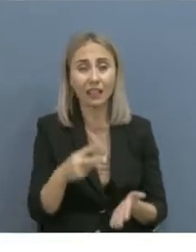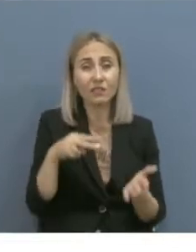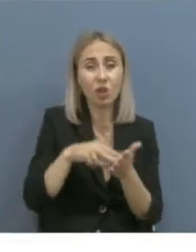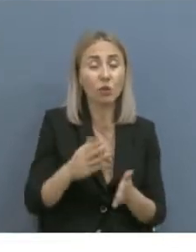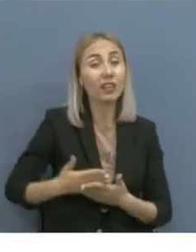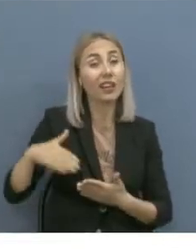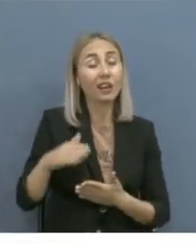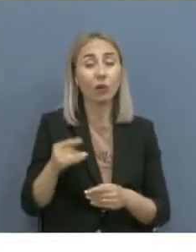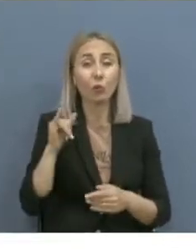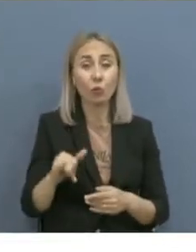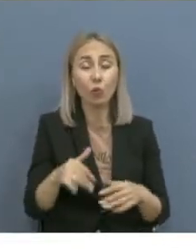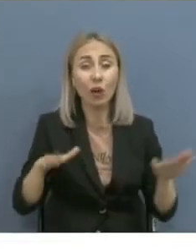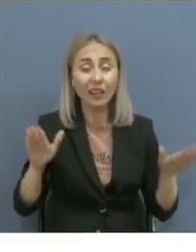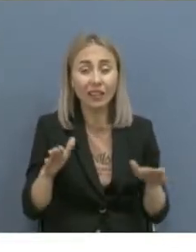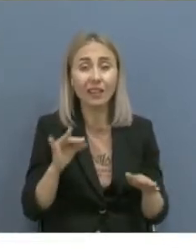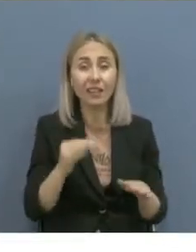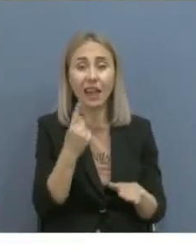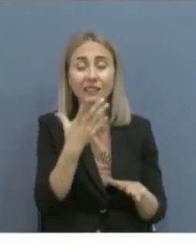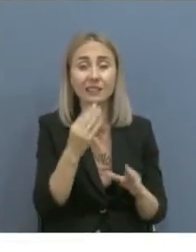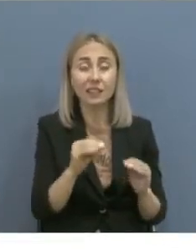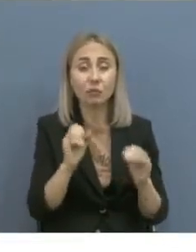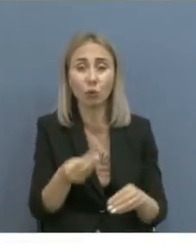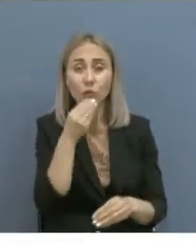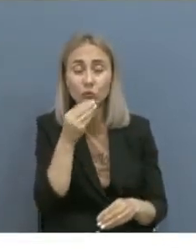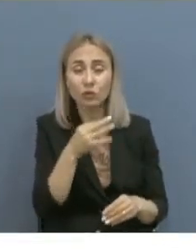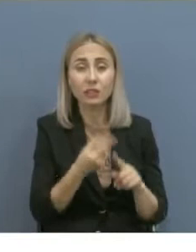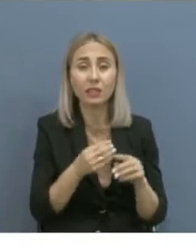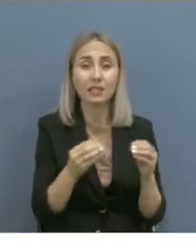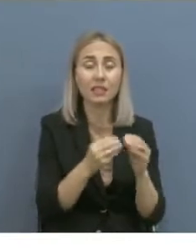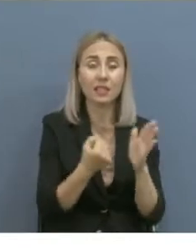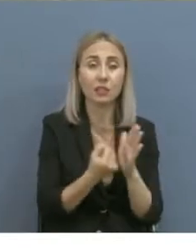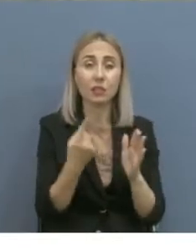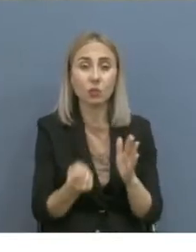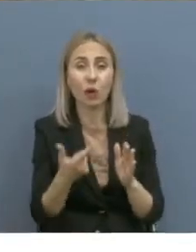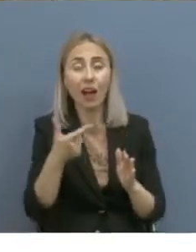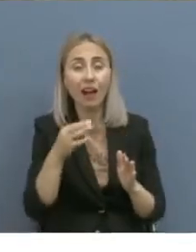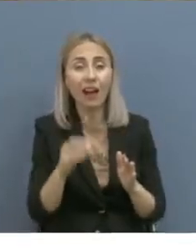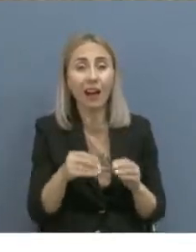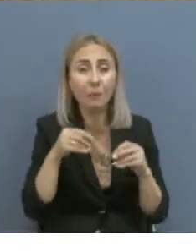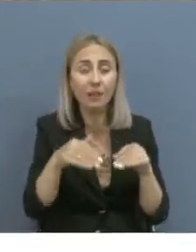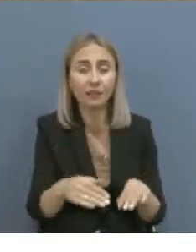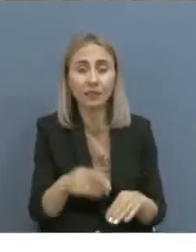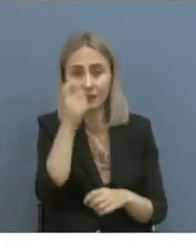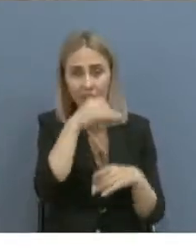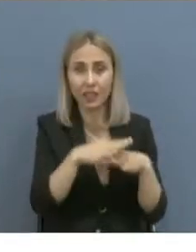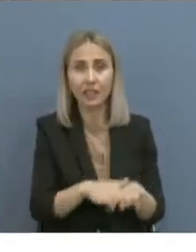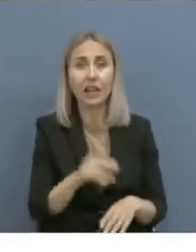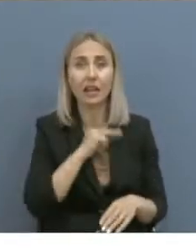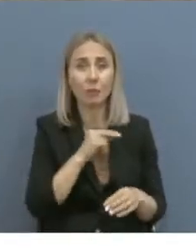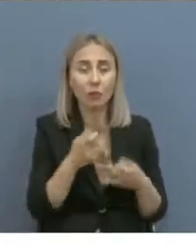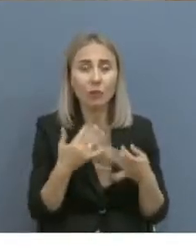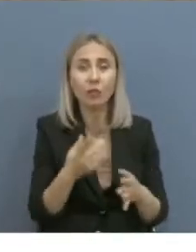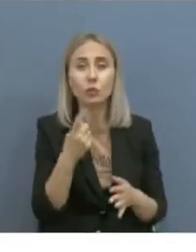бұл жәнді күніне 10-нан 100 гектарға дейінгі алқапты жайпап, жойып жібере алады. Еліміз бойынша егістік алқаптарын өңдеуге